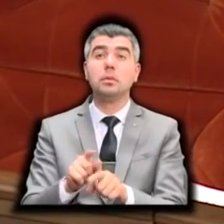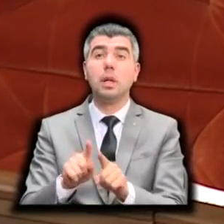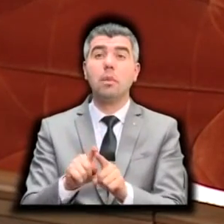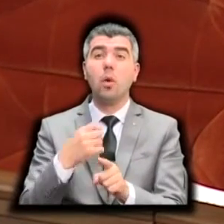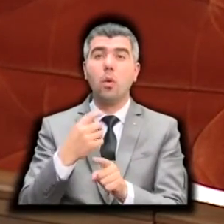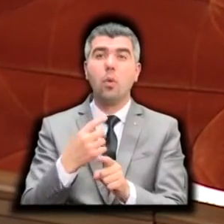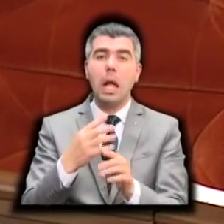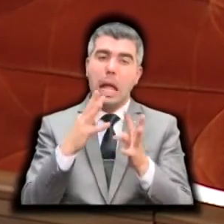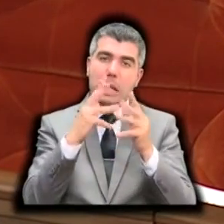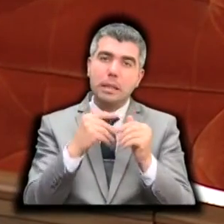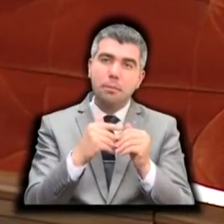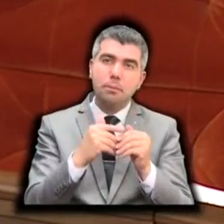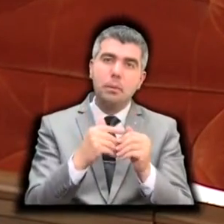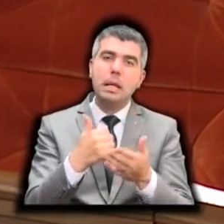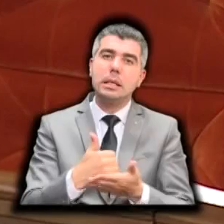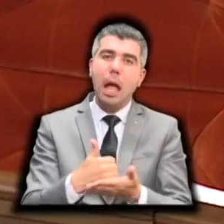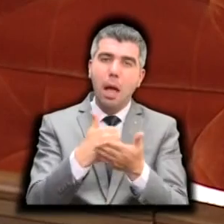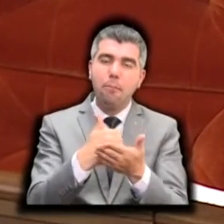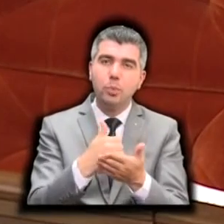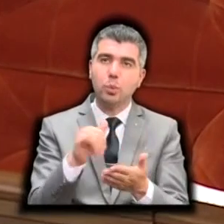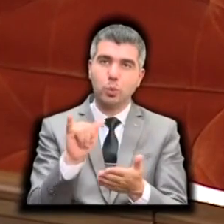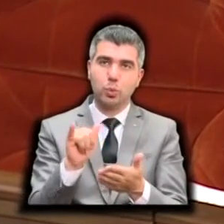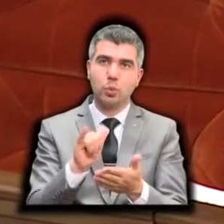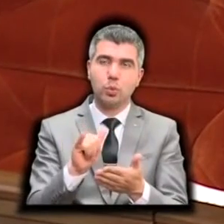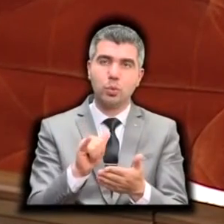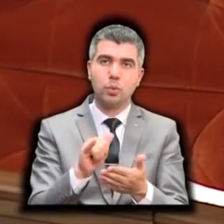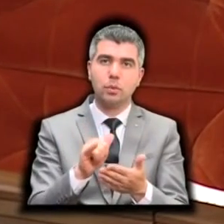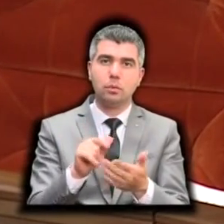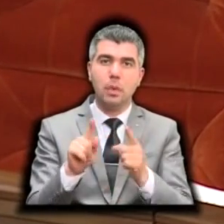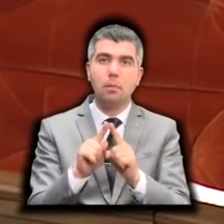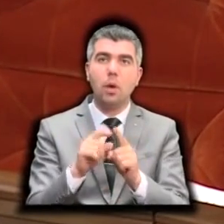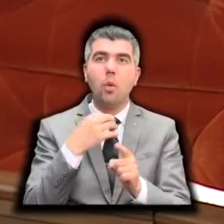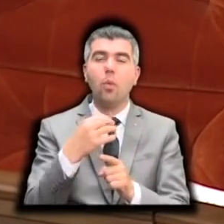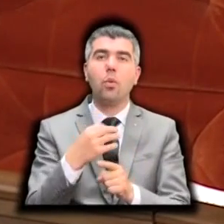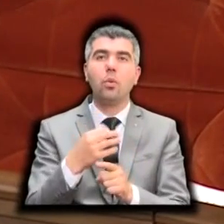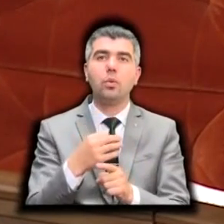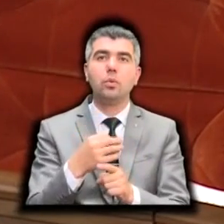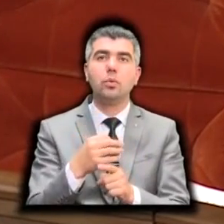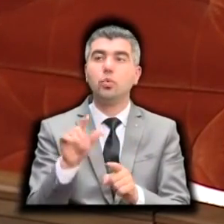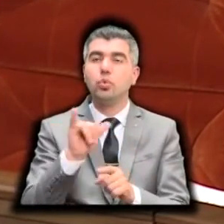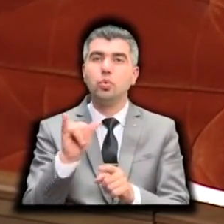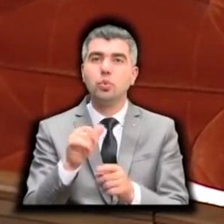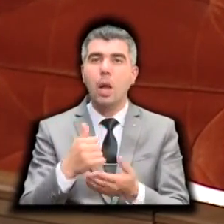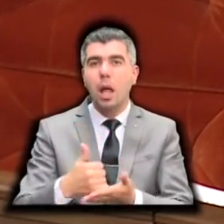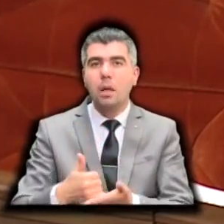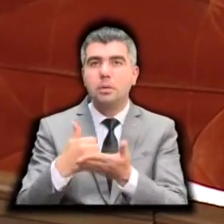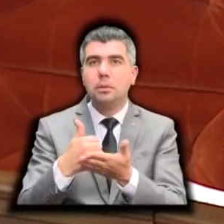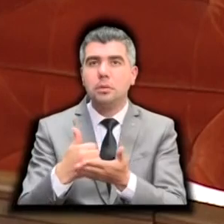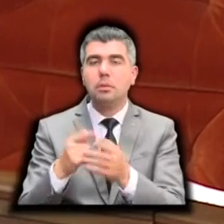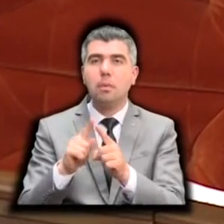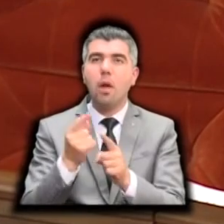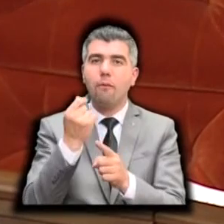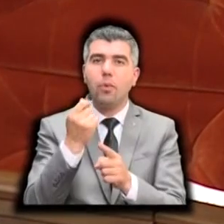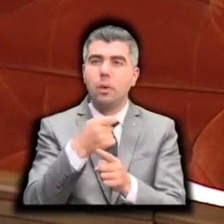دياغنوستيك، ديال هادشي ديال الدعم، ولكن مازال ما عندناش الوسائل ديال الاستهداف. عندنا الفلوس